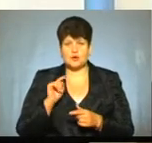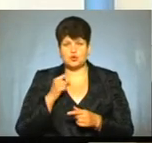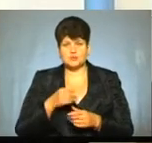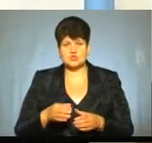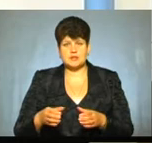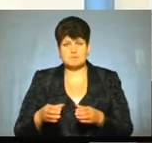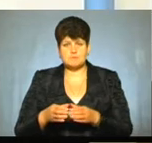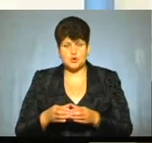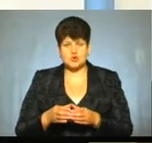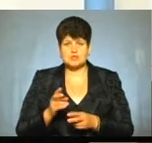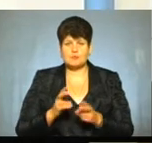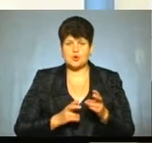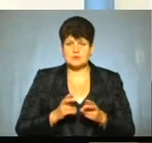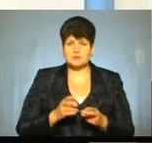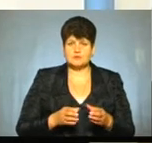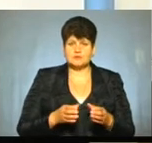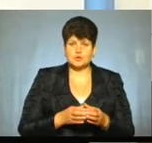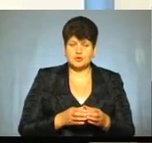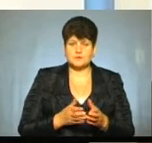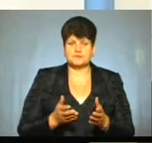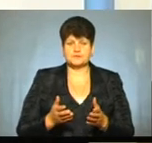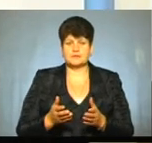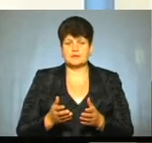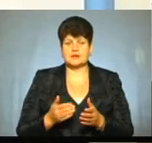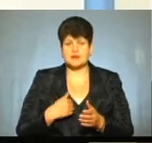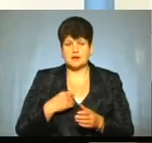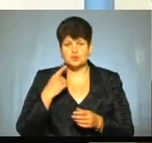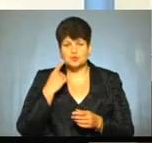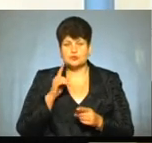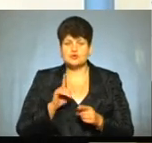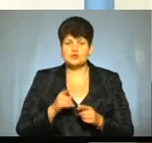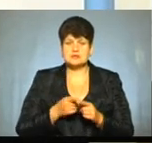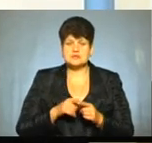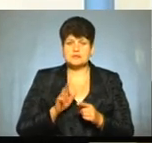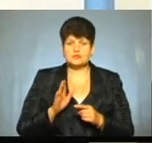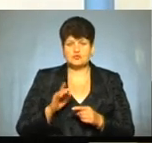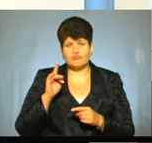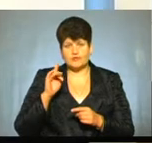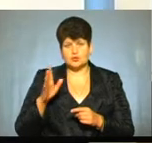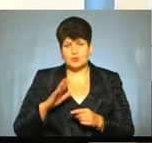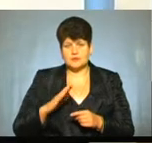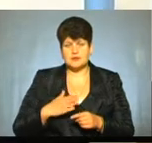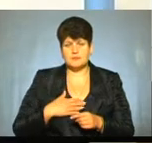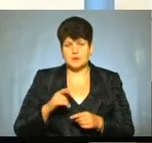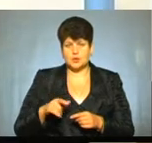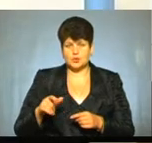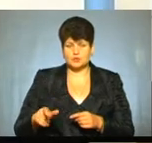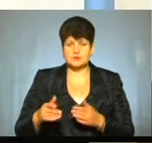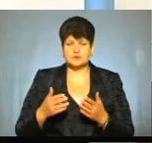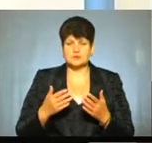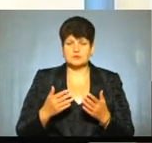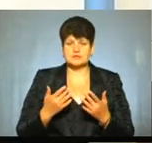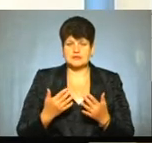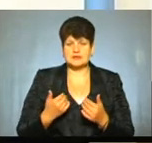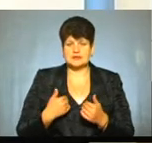там економічний блок, чи якийсь промисловий блок, чи аграрний блок, так, тобто я думаю, що це будуть відомі нам люди вже,